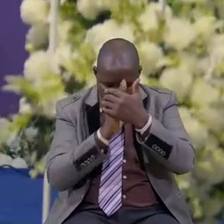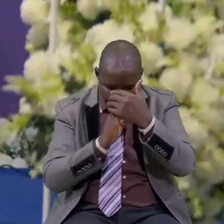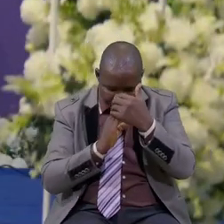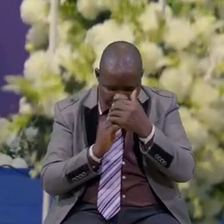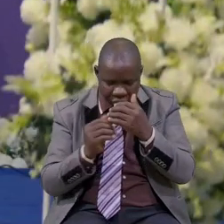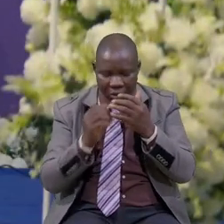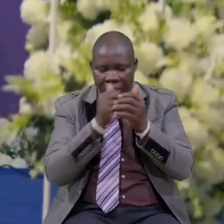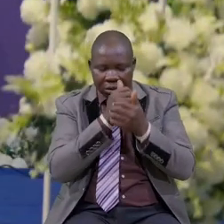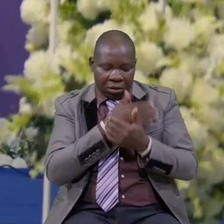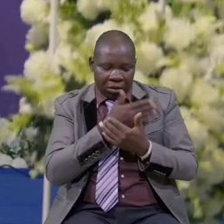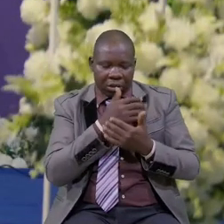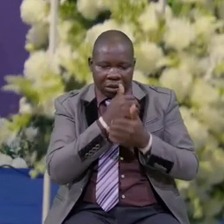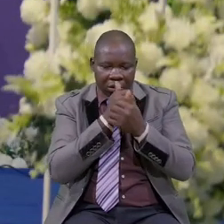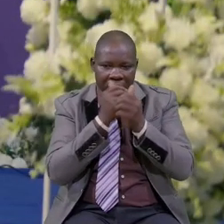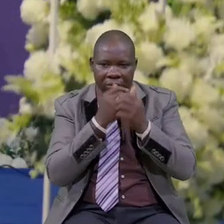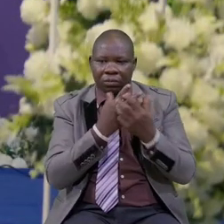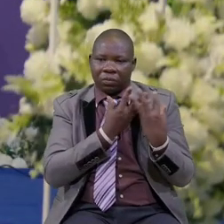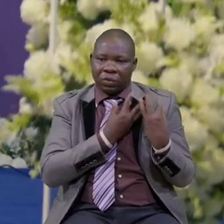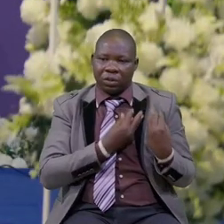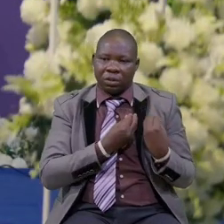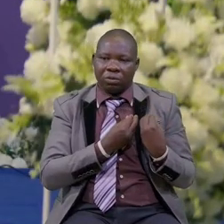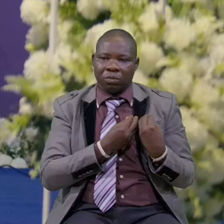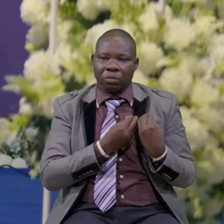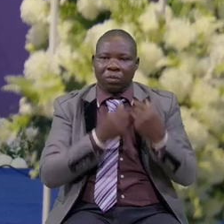avant, tu es, et dis heureux.